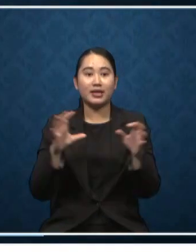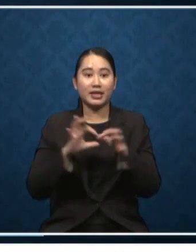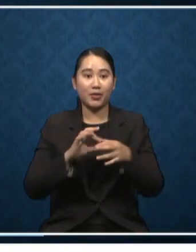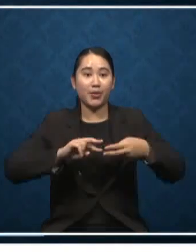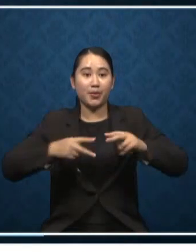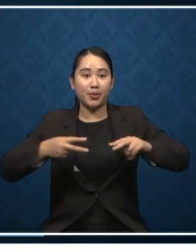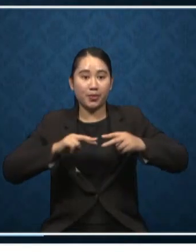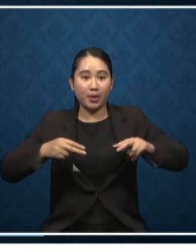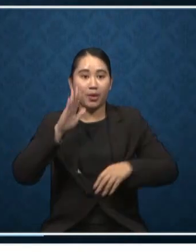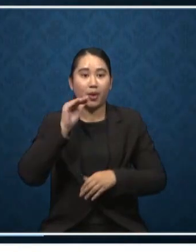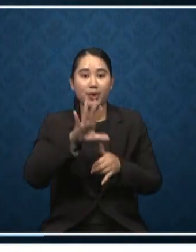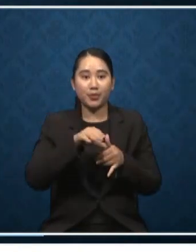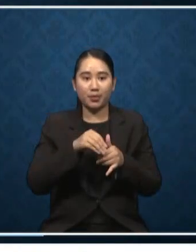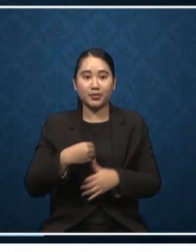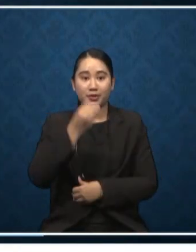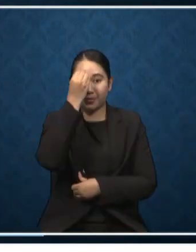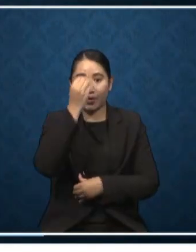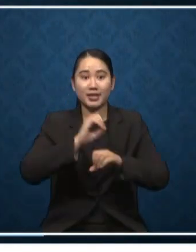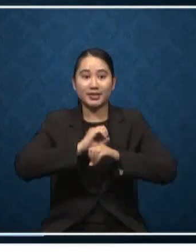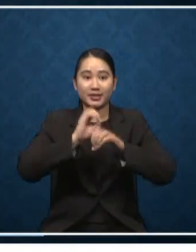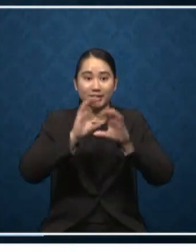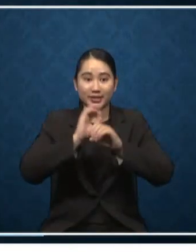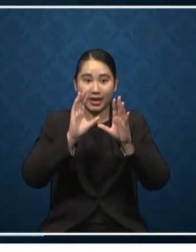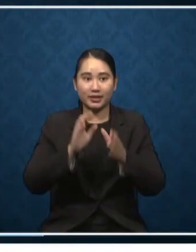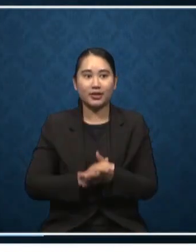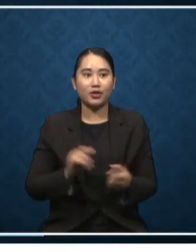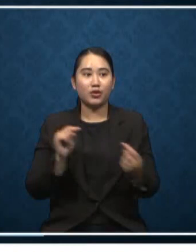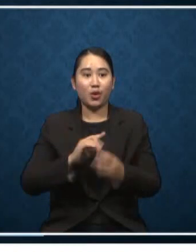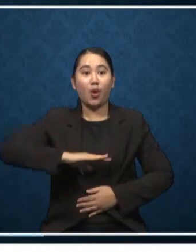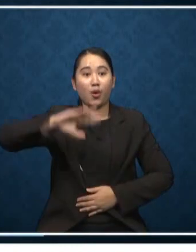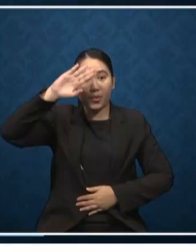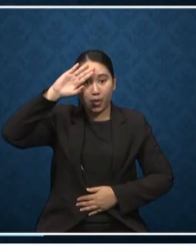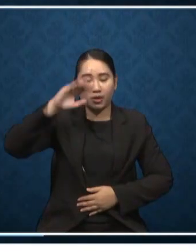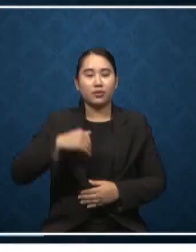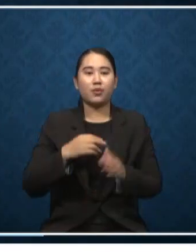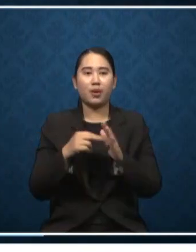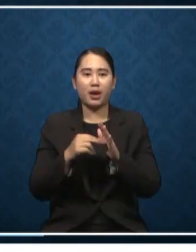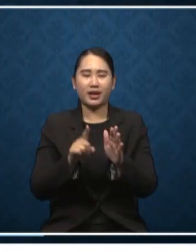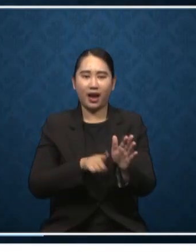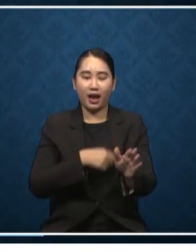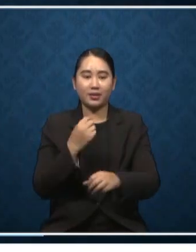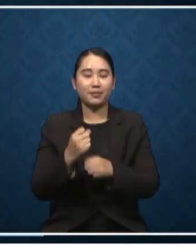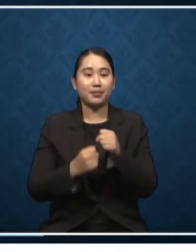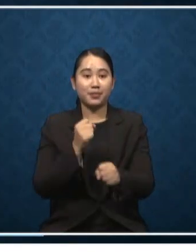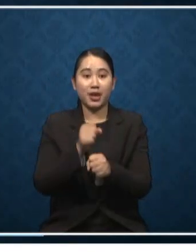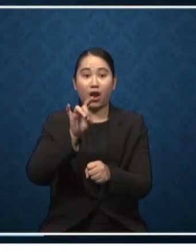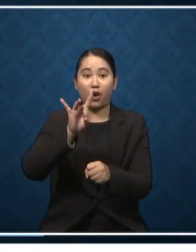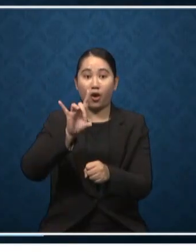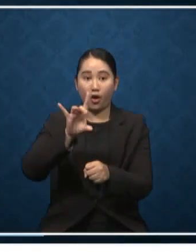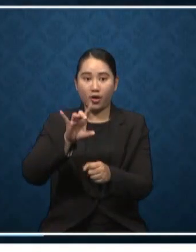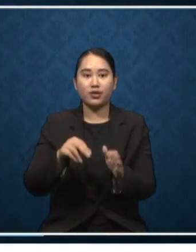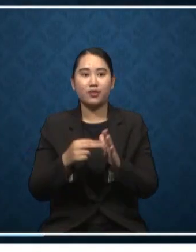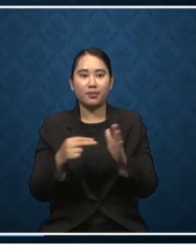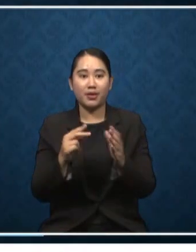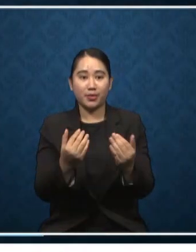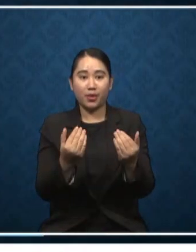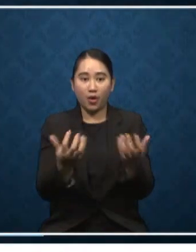ธุกรรมญี่ปุนนี้ชัเจนเลย มีนำมาตะกับอไต อีไตนั่นก็ใช้เวลาเปร้อยปี จากปลอด